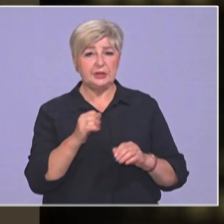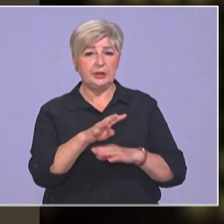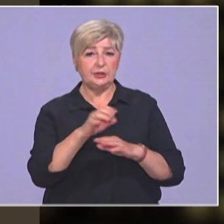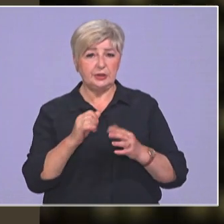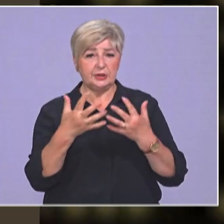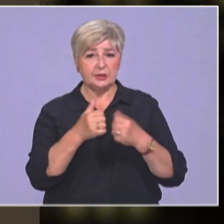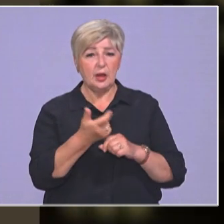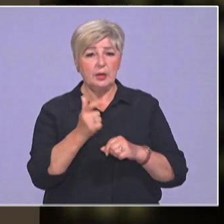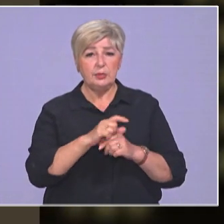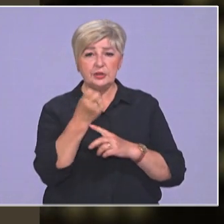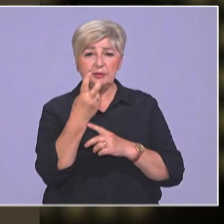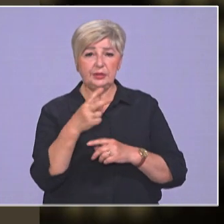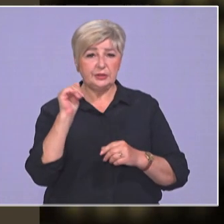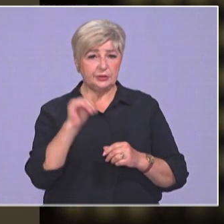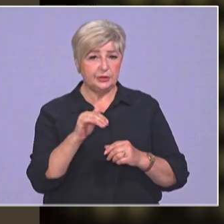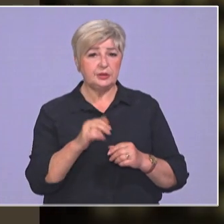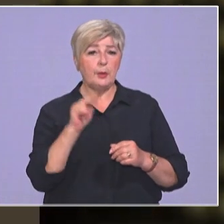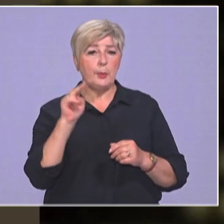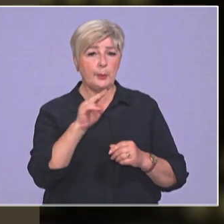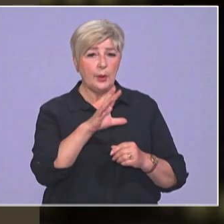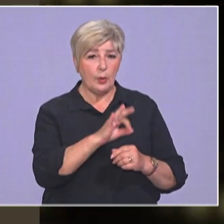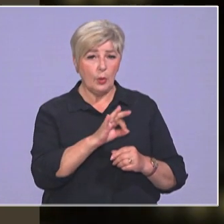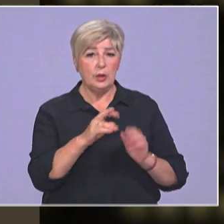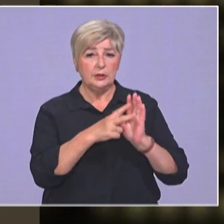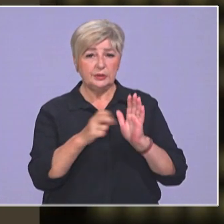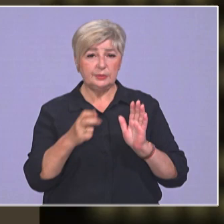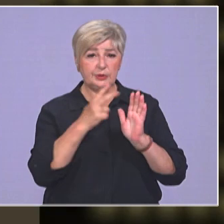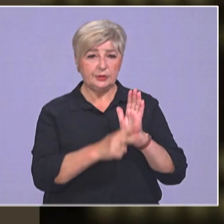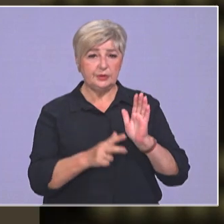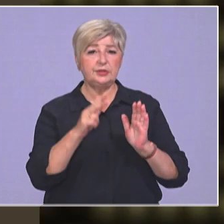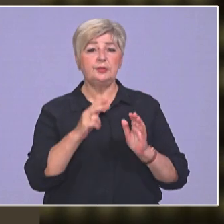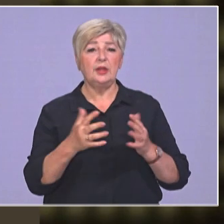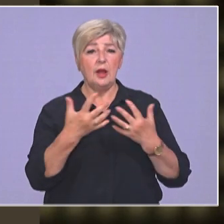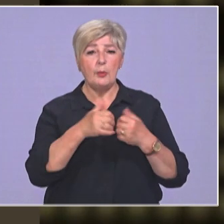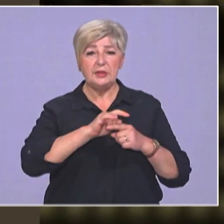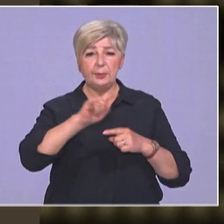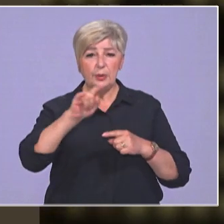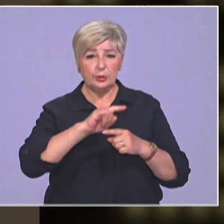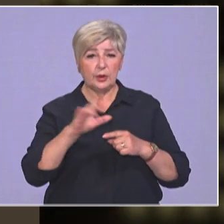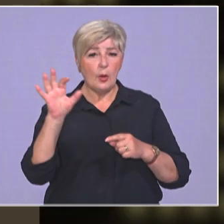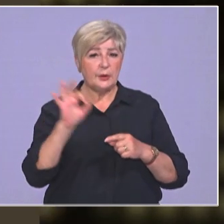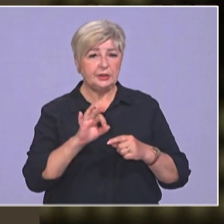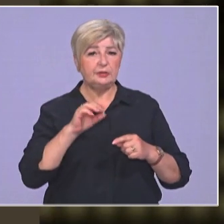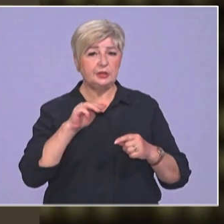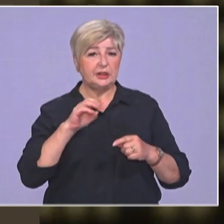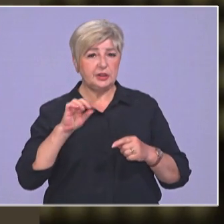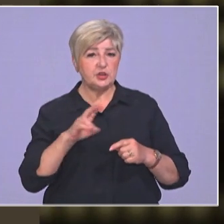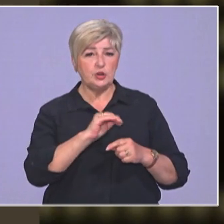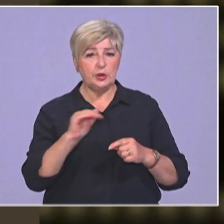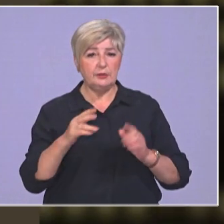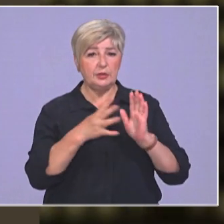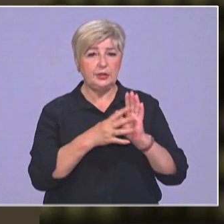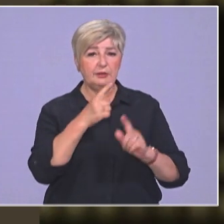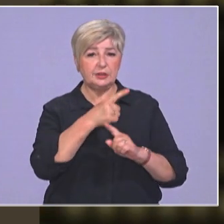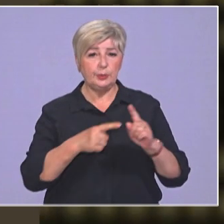– більше 12 тисяч, засобів протиповітряної оборони – 780, безпілотників оперативних тактичного рівня